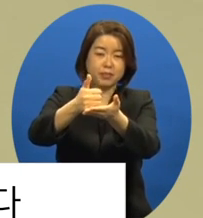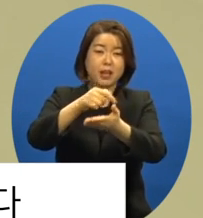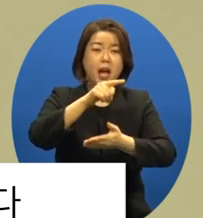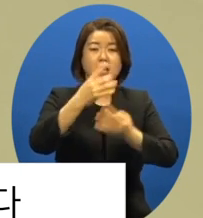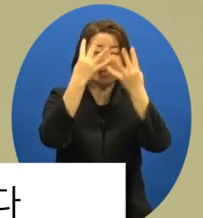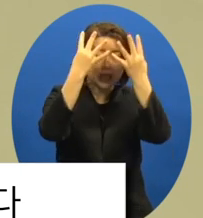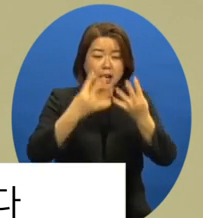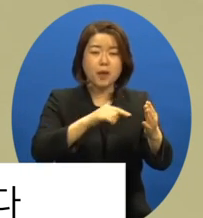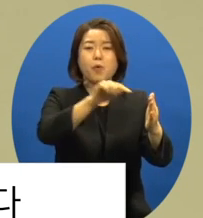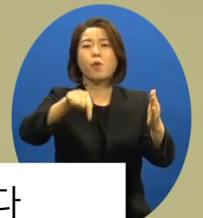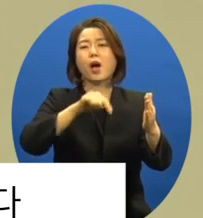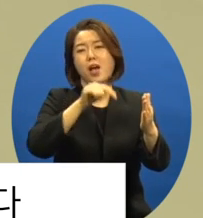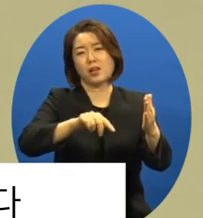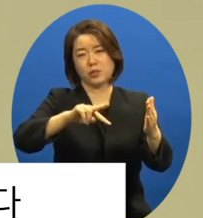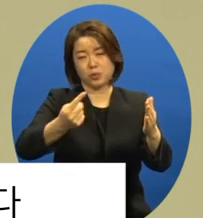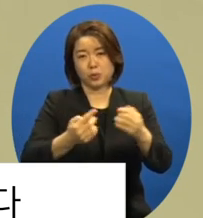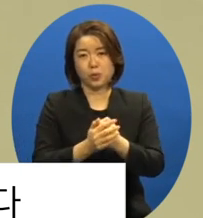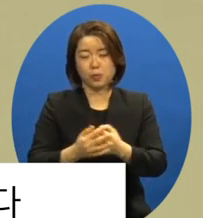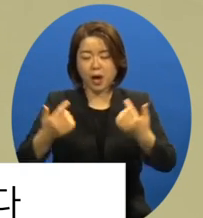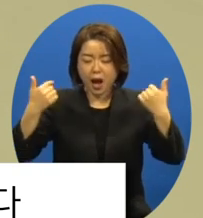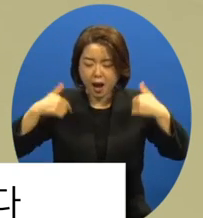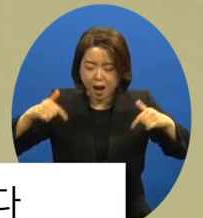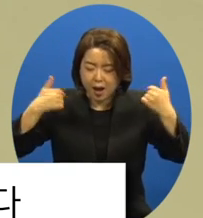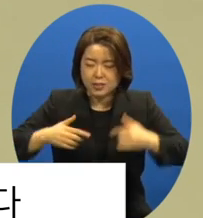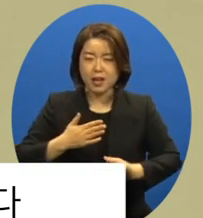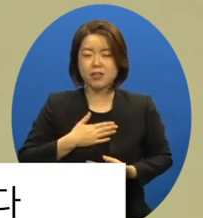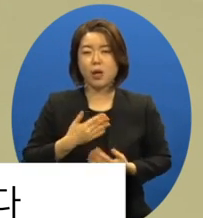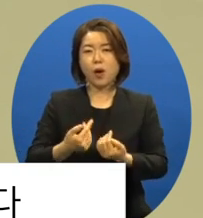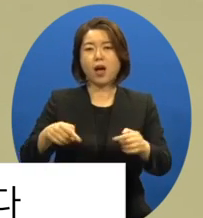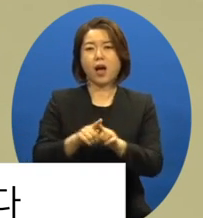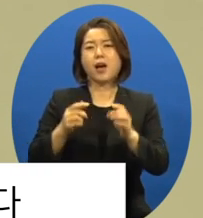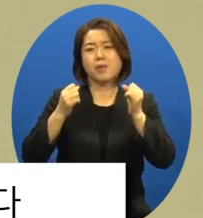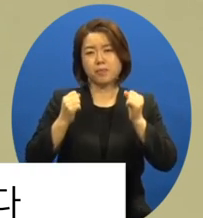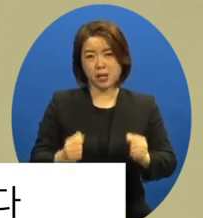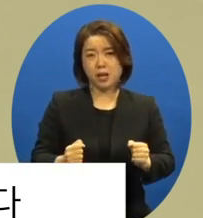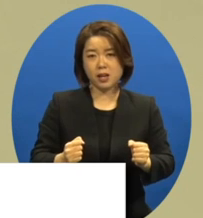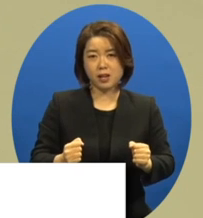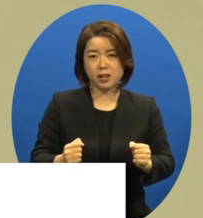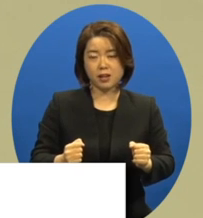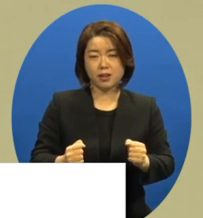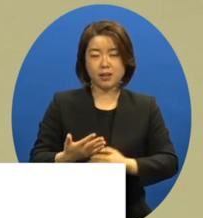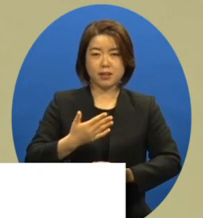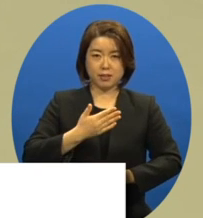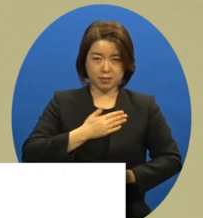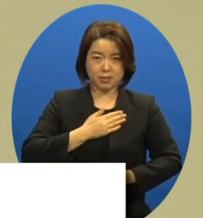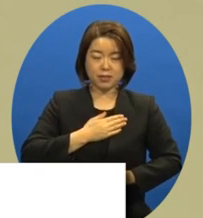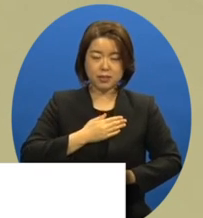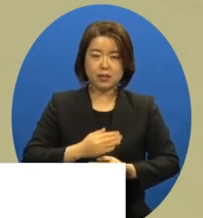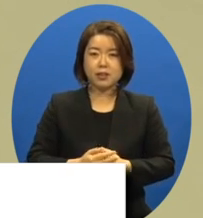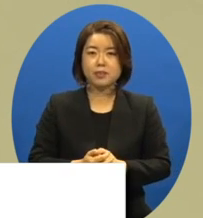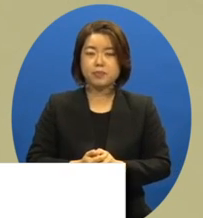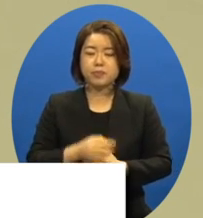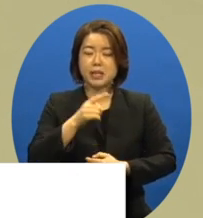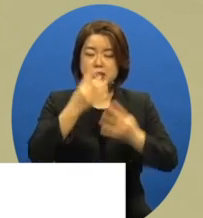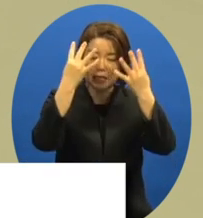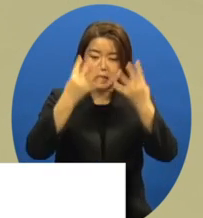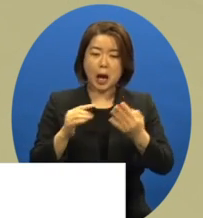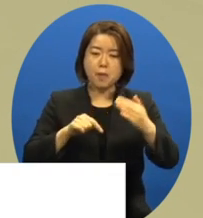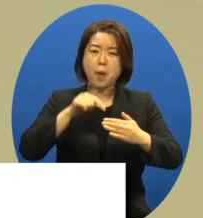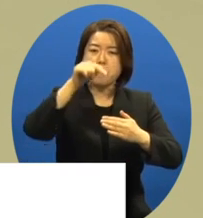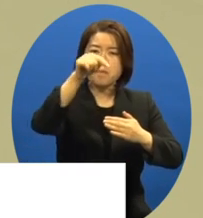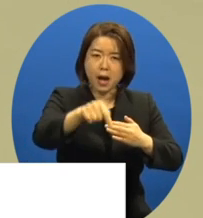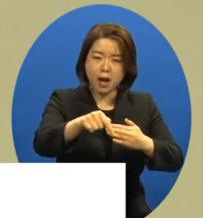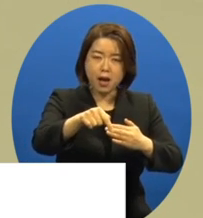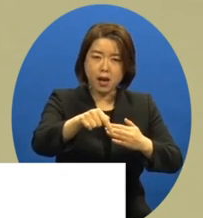감옥 안에서도 언제나 저와 함께 하셨습니다. 제가 이 감옥 바깥에